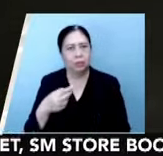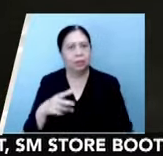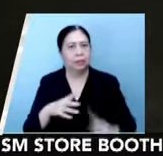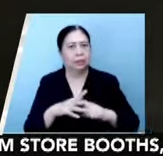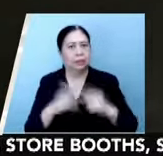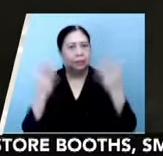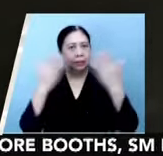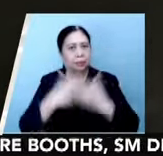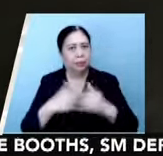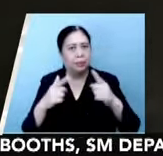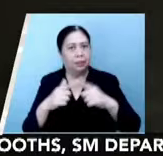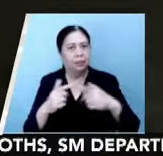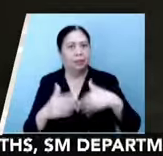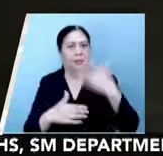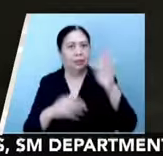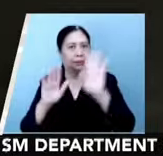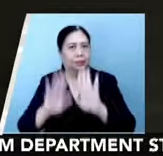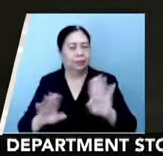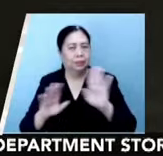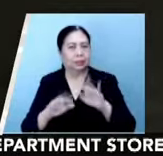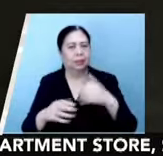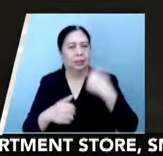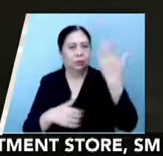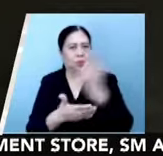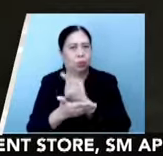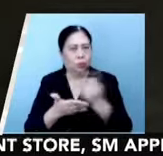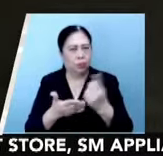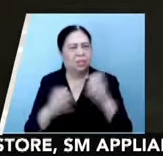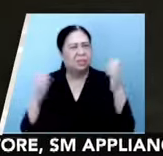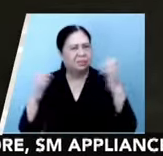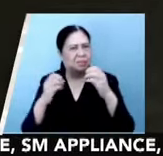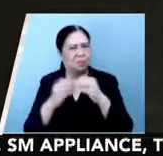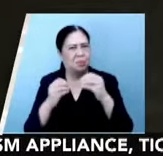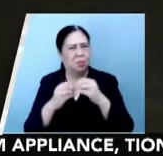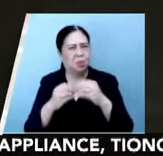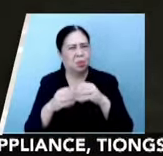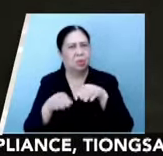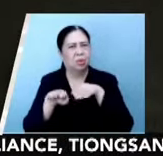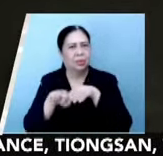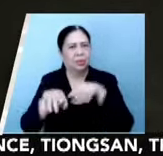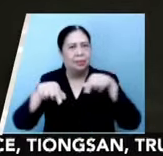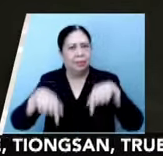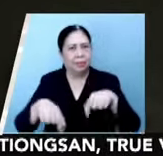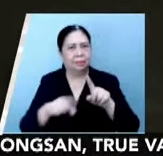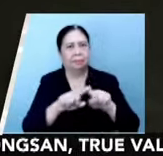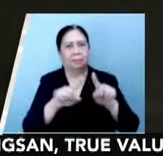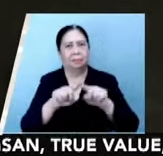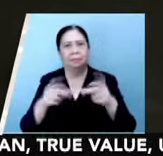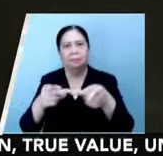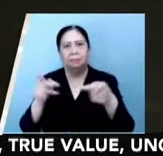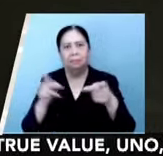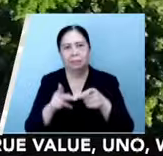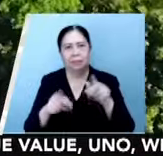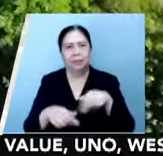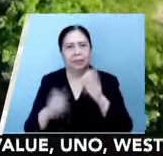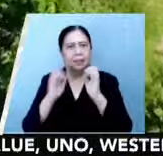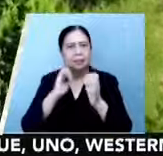sa susunod na linggo. Kaya asahan daw ang lalo pang pagsisikip ng daloy ng trapiko dito at sa iba pang bahagi ng EDSA.